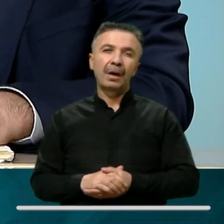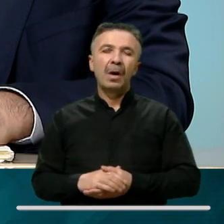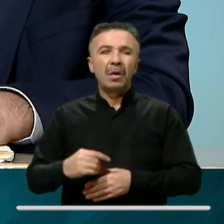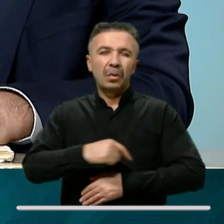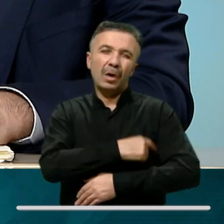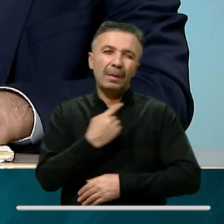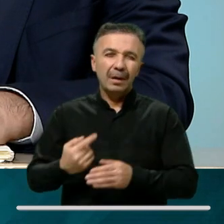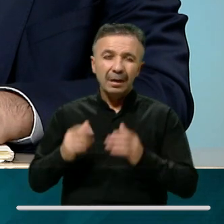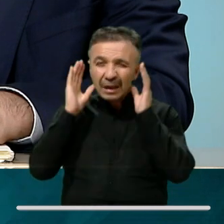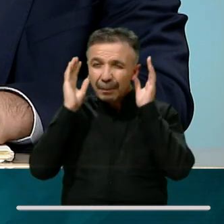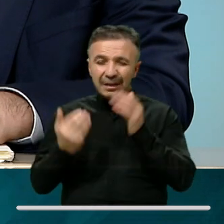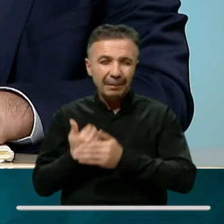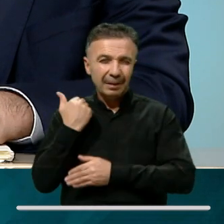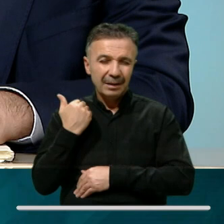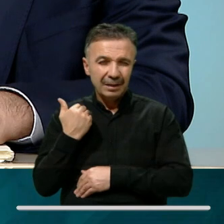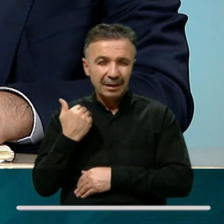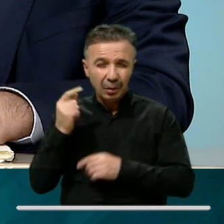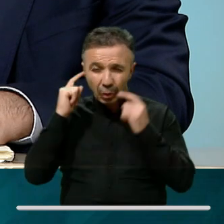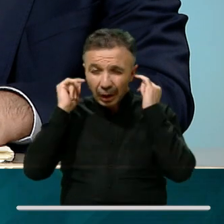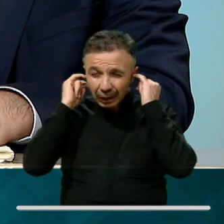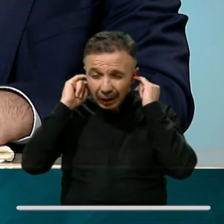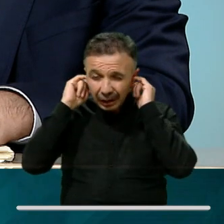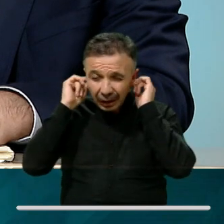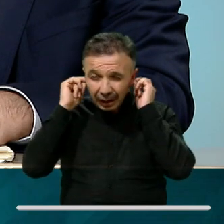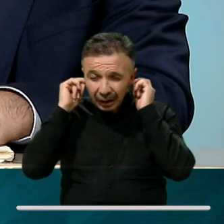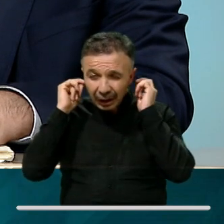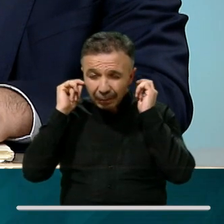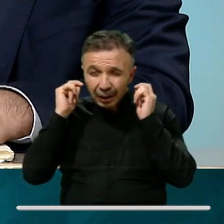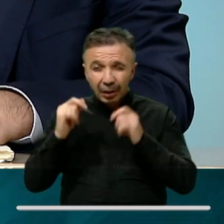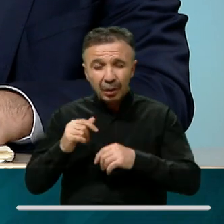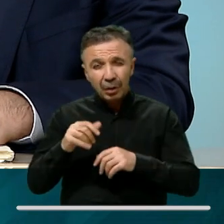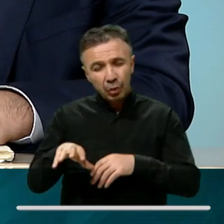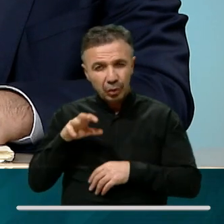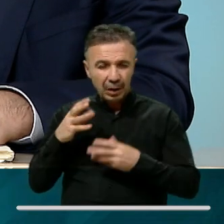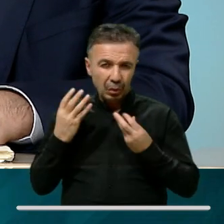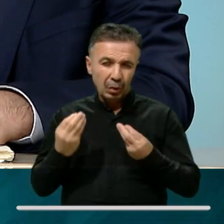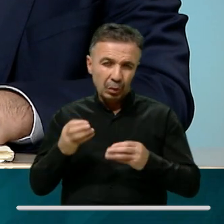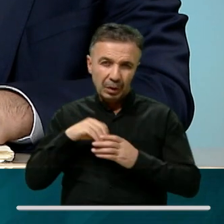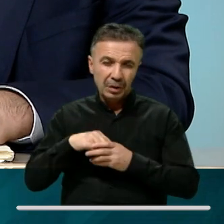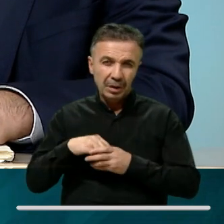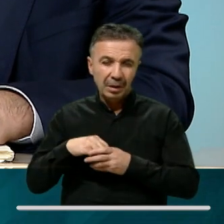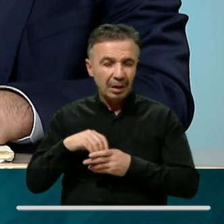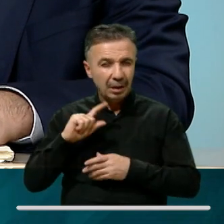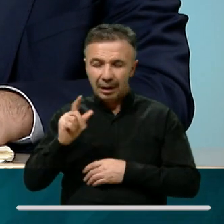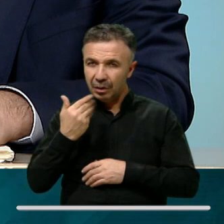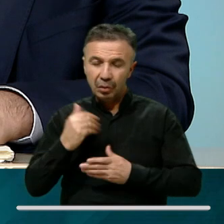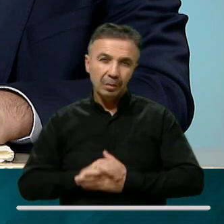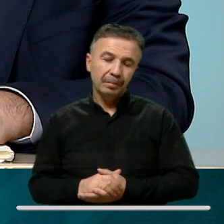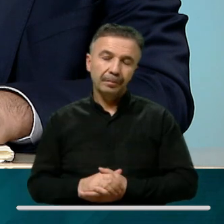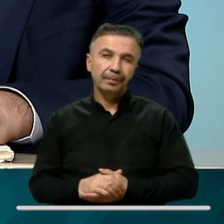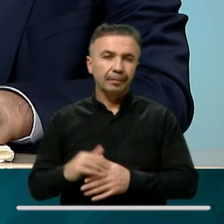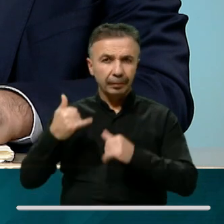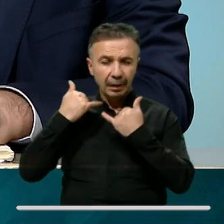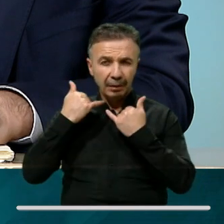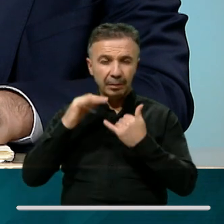yıkamak evet. sünnet olduğu için evet. değil mi hocam? Tabii tabii. Bunu terk edebilir diyorsun eğer zorluk varsa. Peki bir telefon bağlantımız